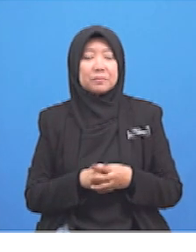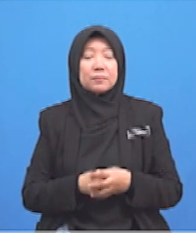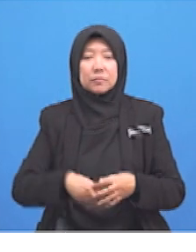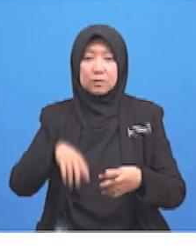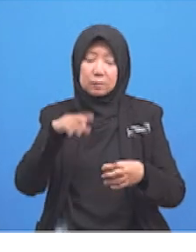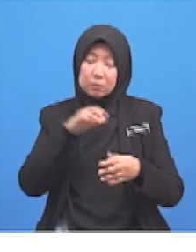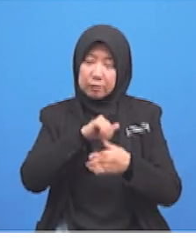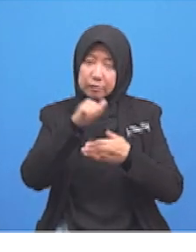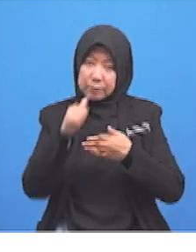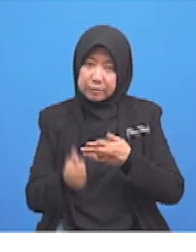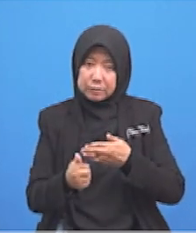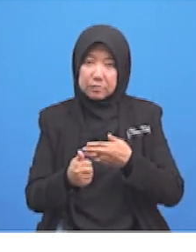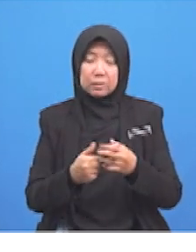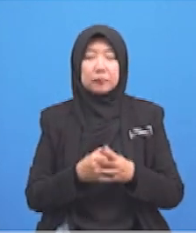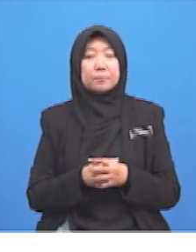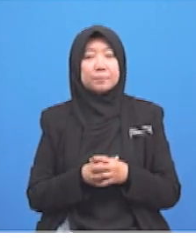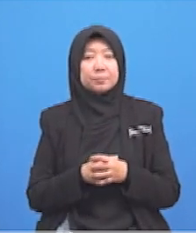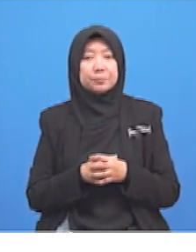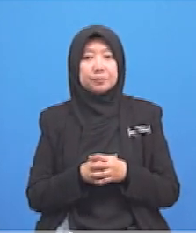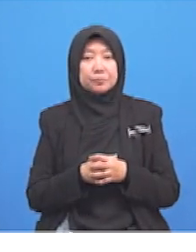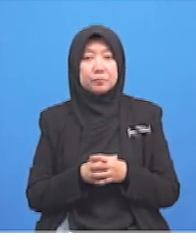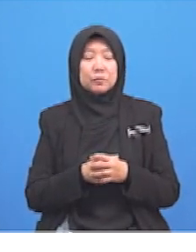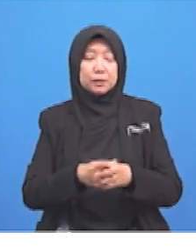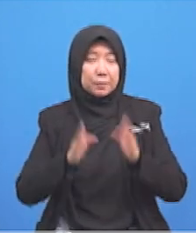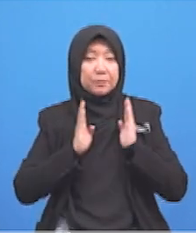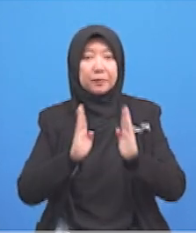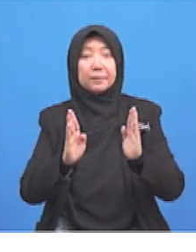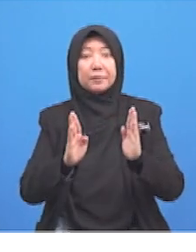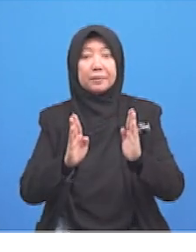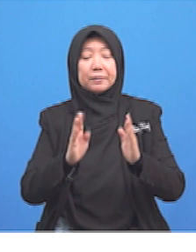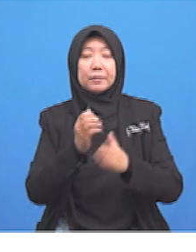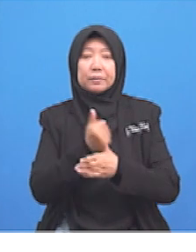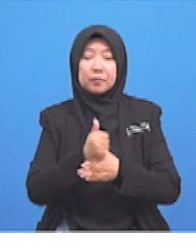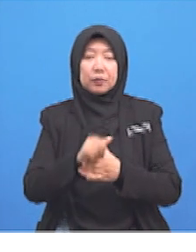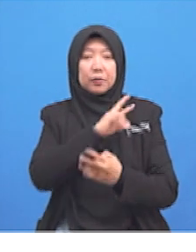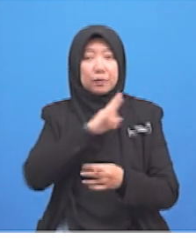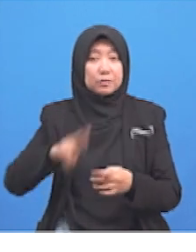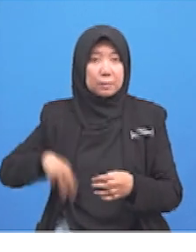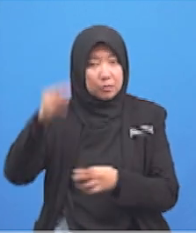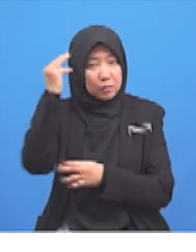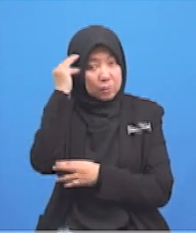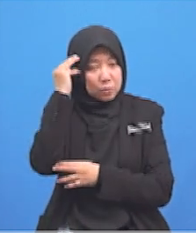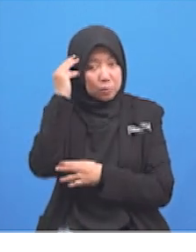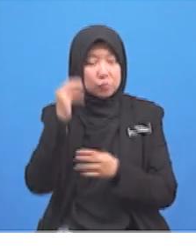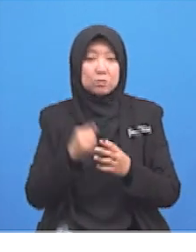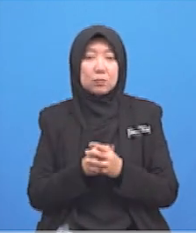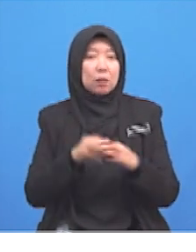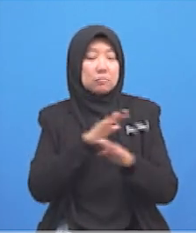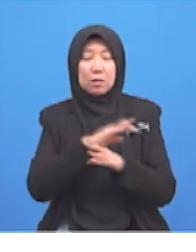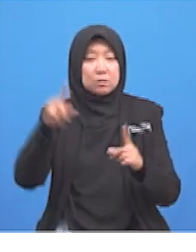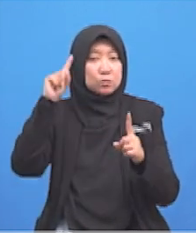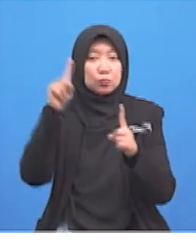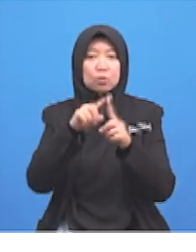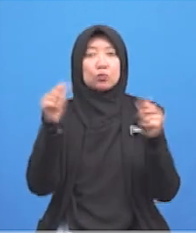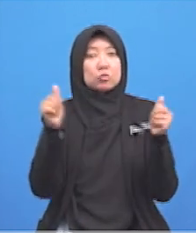sekali, iktibar yang kelima ialah keberanian antara Raja-Raja Melayu yang tidak bersetuju